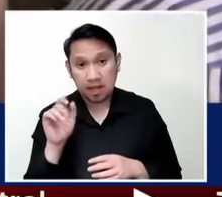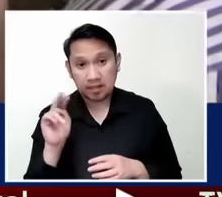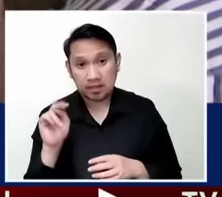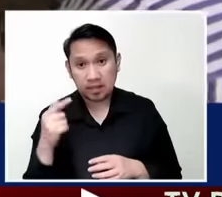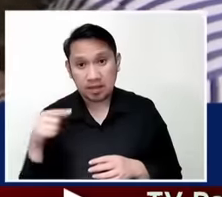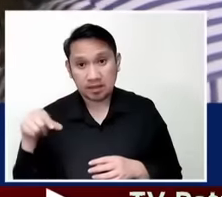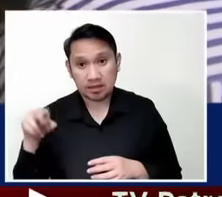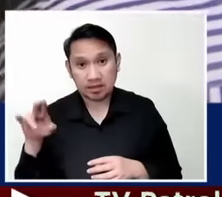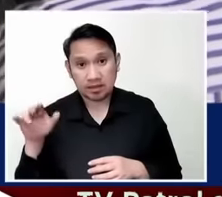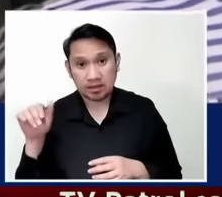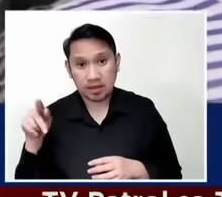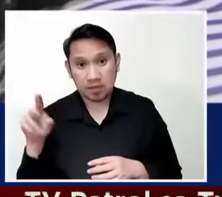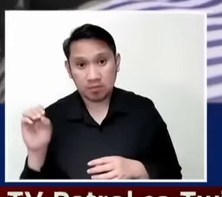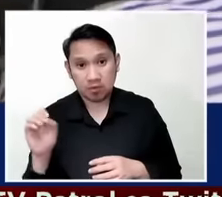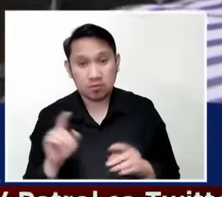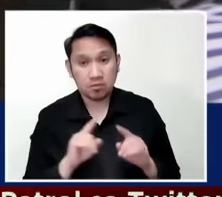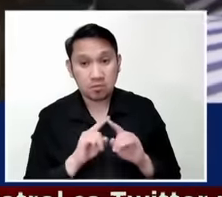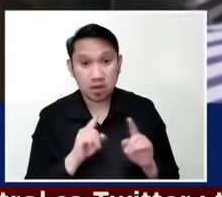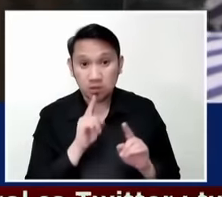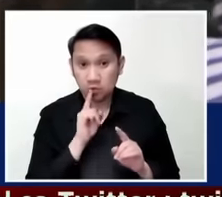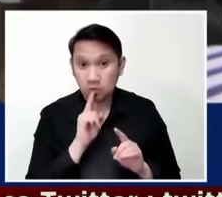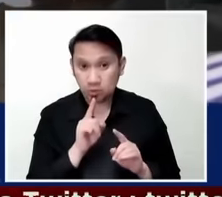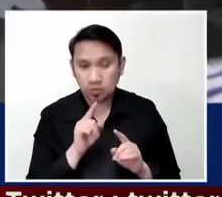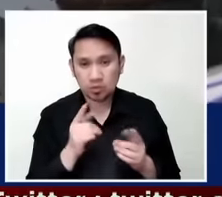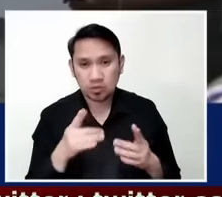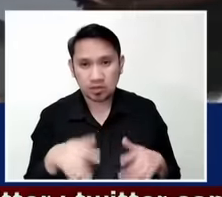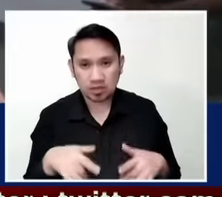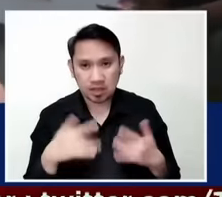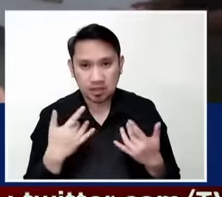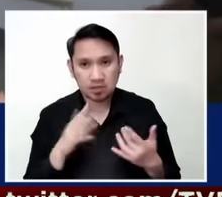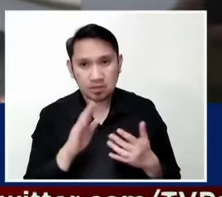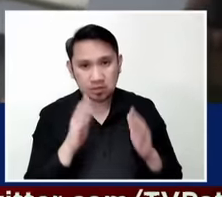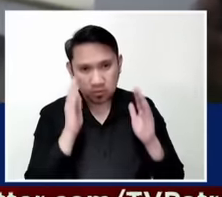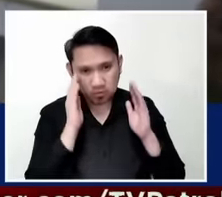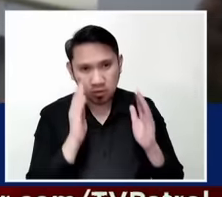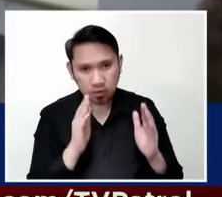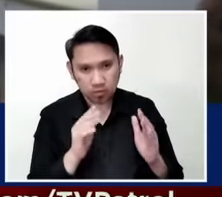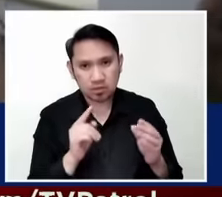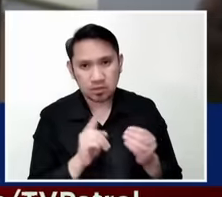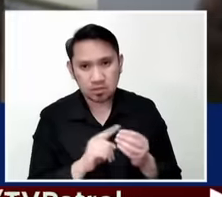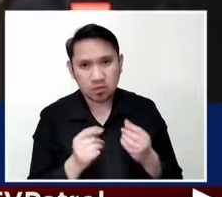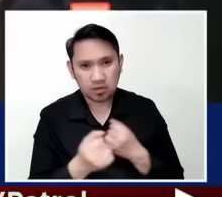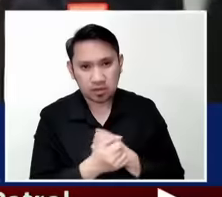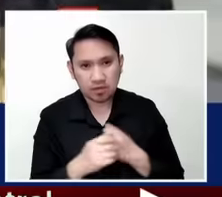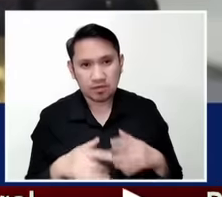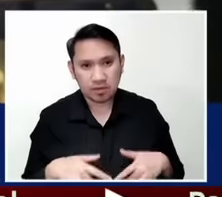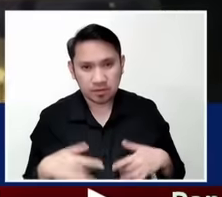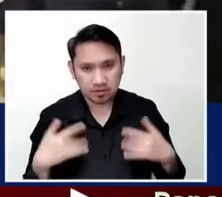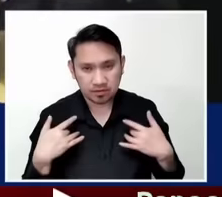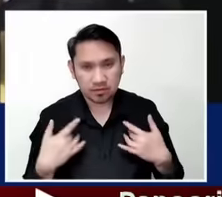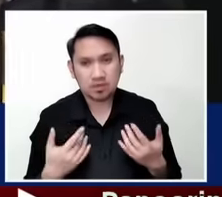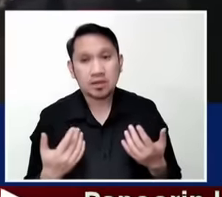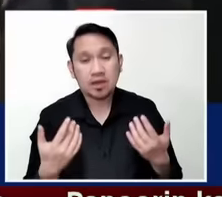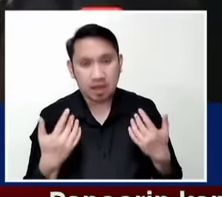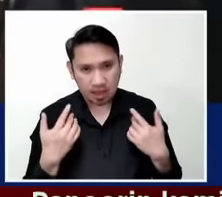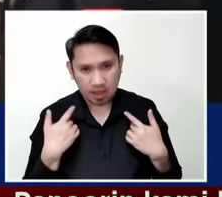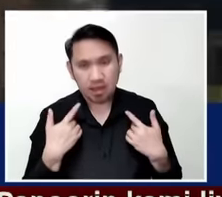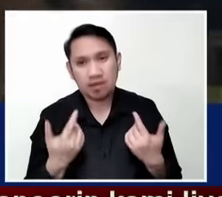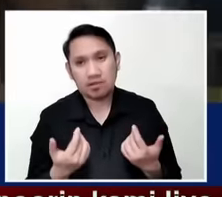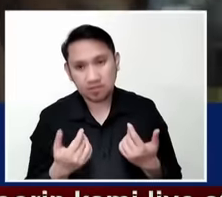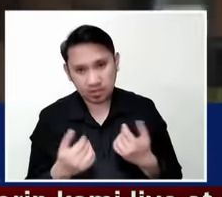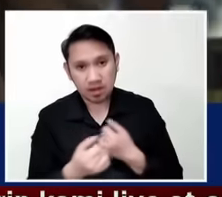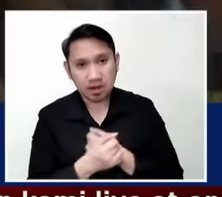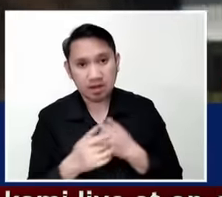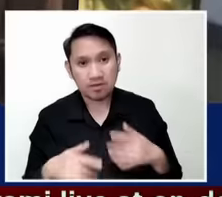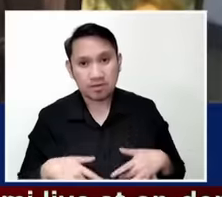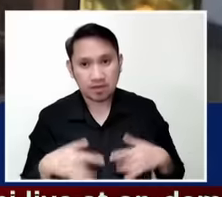Pero sa tunay na buhay, sa pag-ibig nakatutok ang kanyang atensyon. Revelasyon ni Ivana, may love life siya ngayon. My